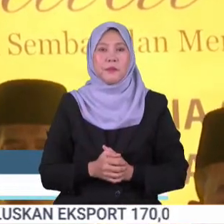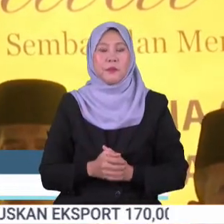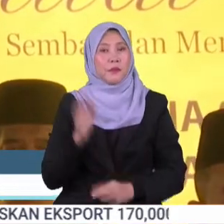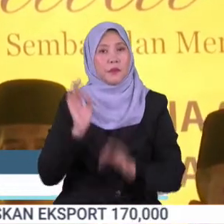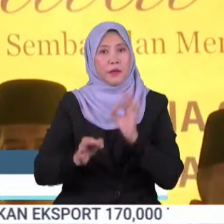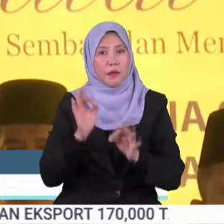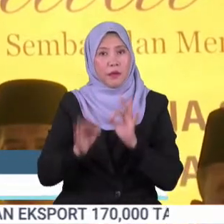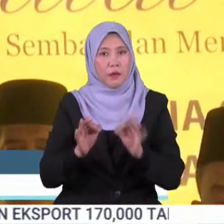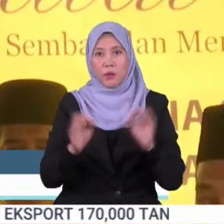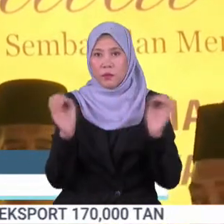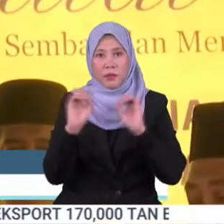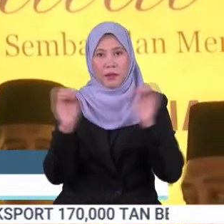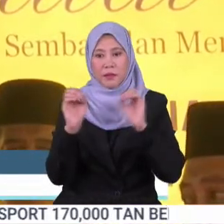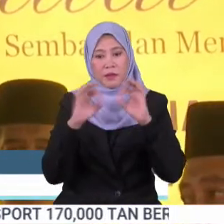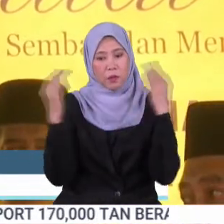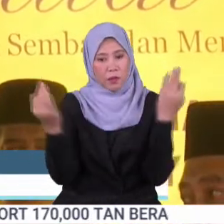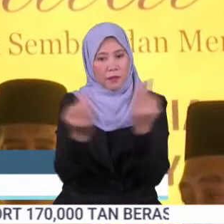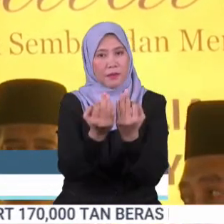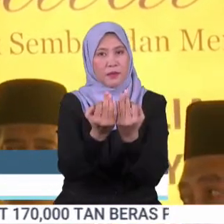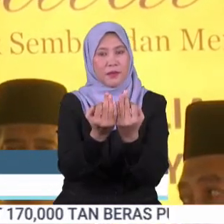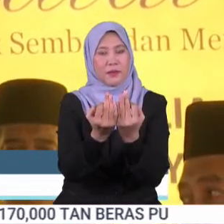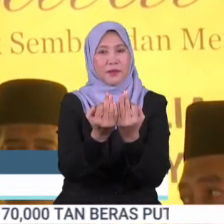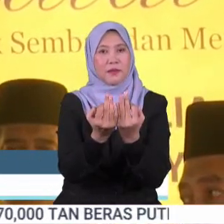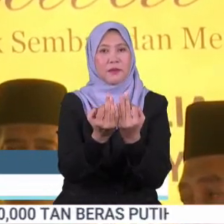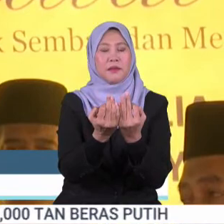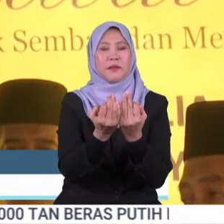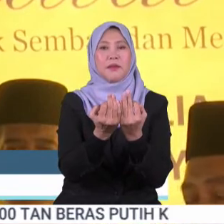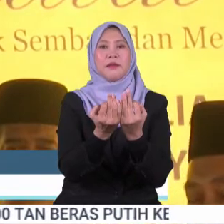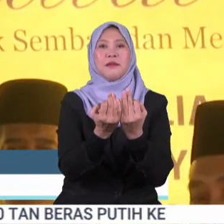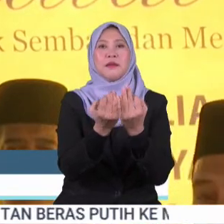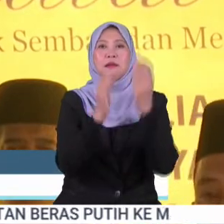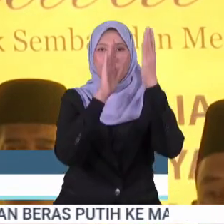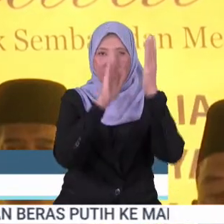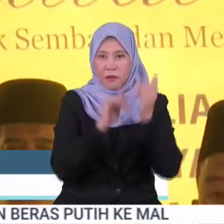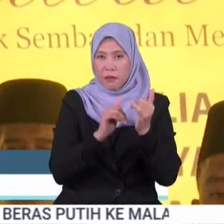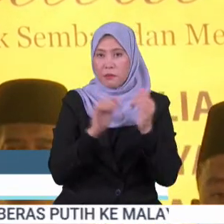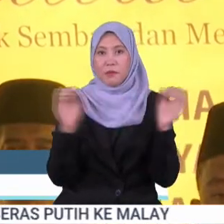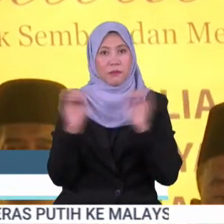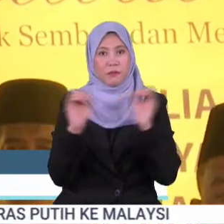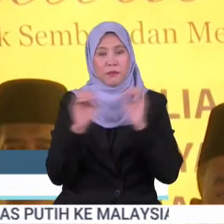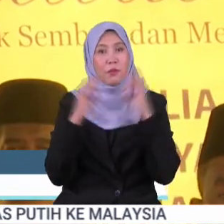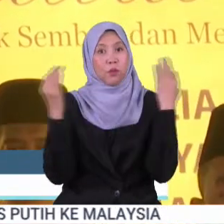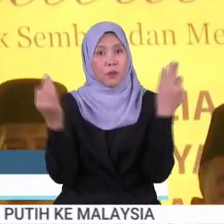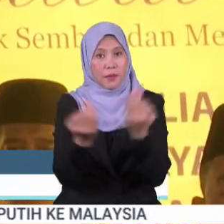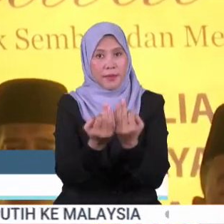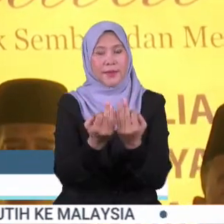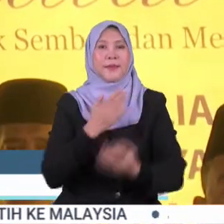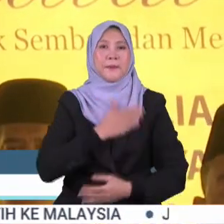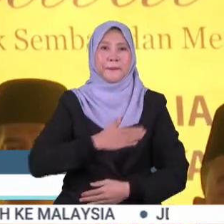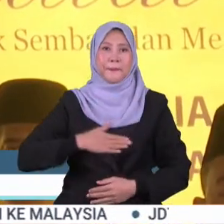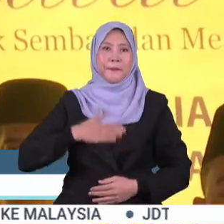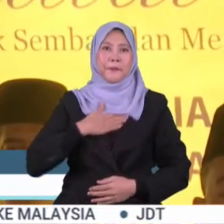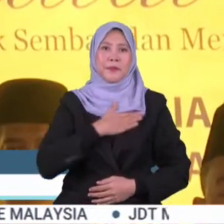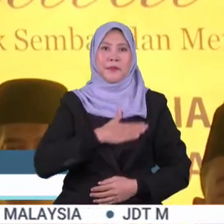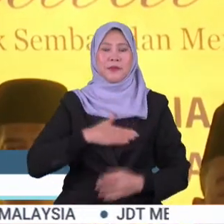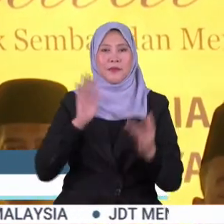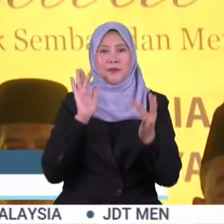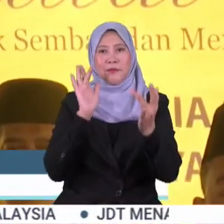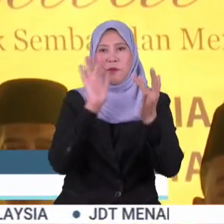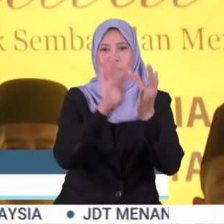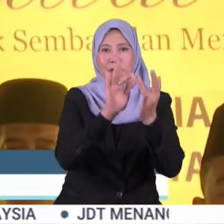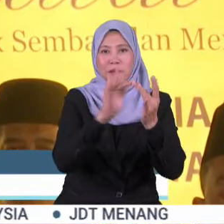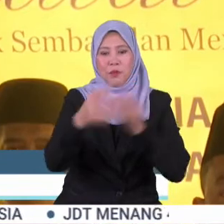Sekalipun tidak ada waris, saya harap mana-mana pihak yang tidak ada waris sila